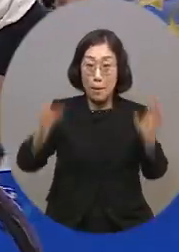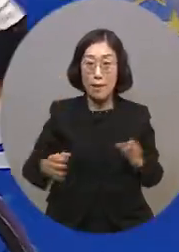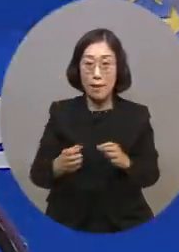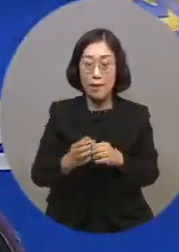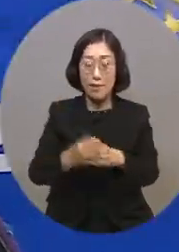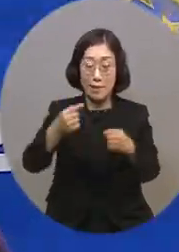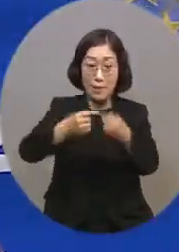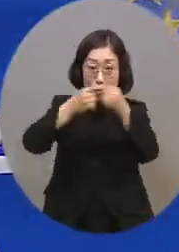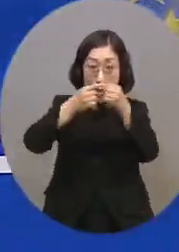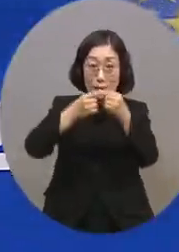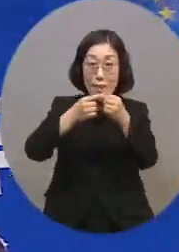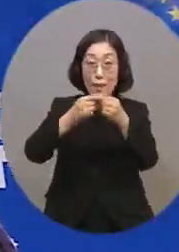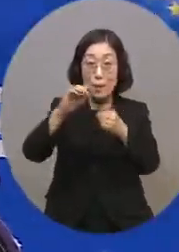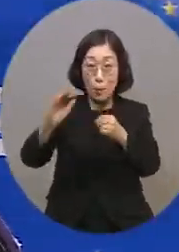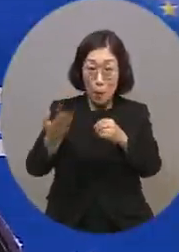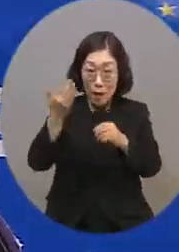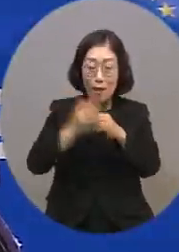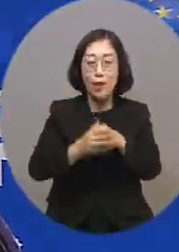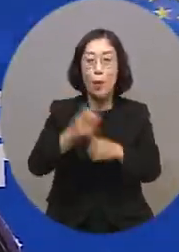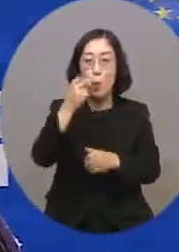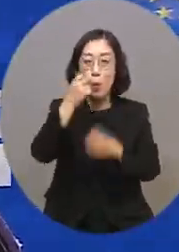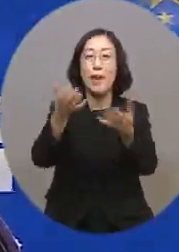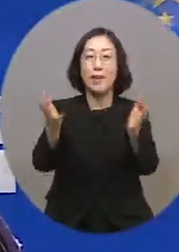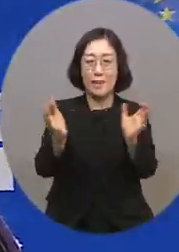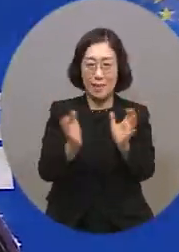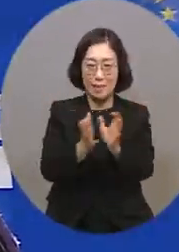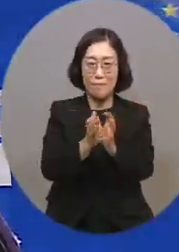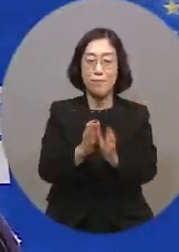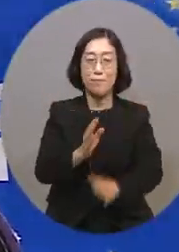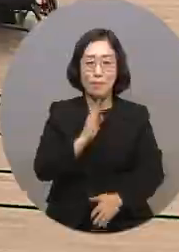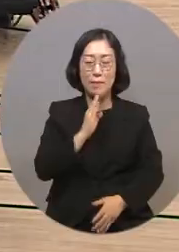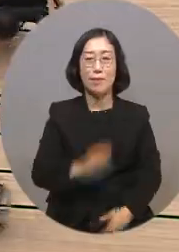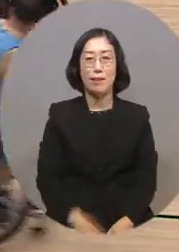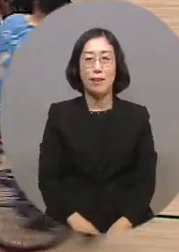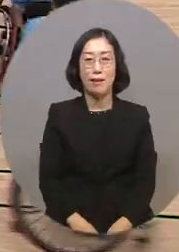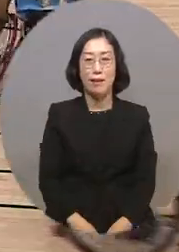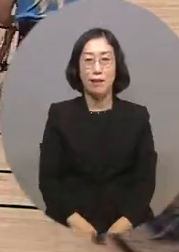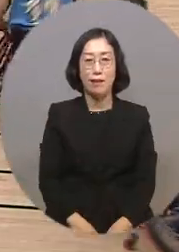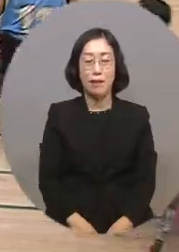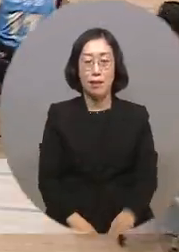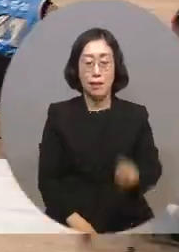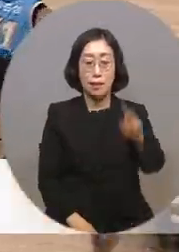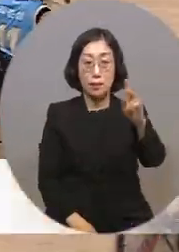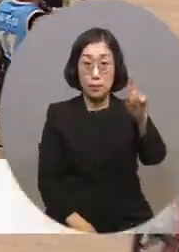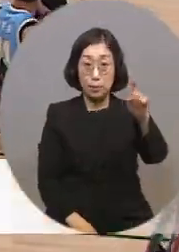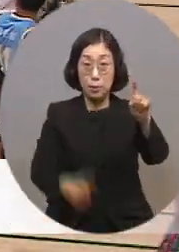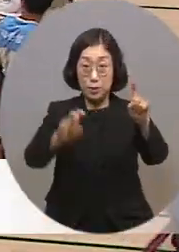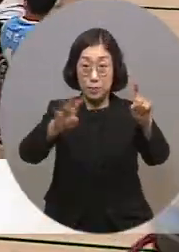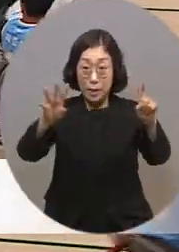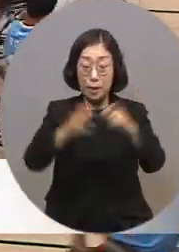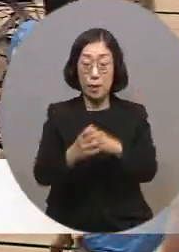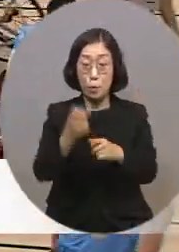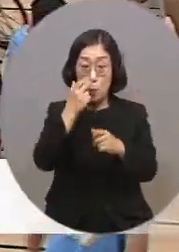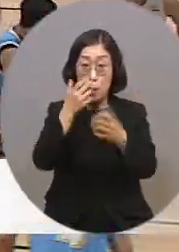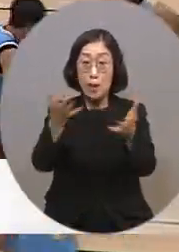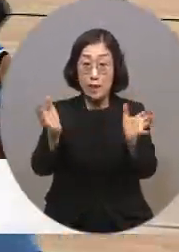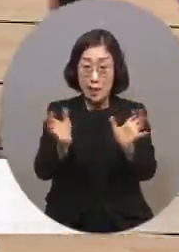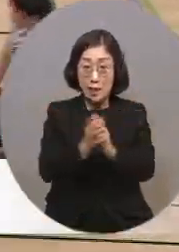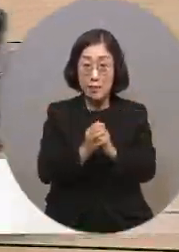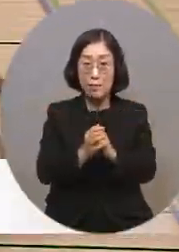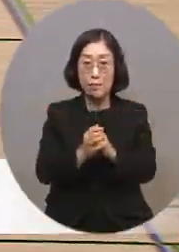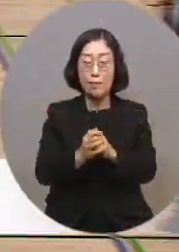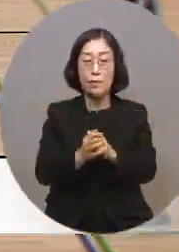자리에 복귀한 코에이 블루윌스가 그 주인공입니다. 지난 24일 코에이 블루윌스는 경기